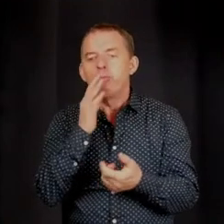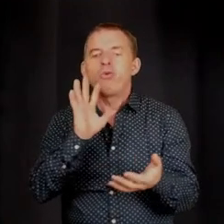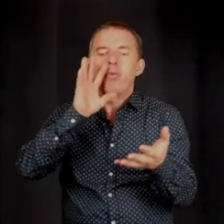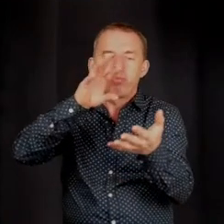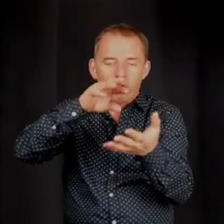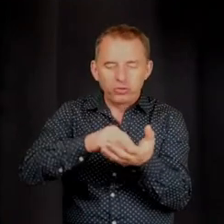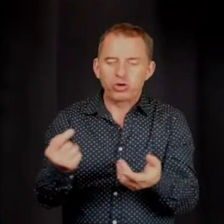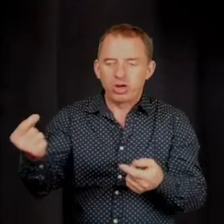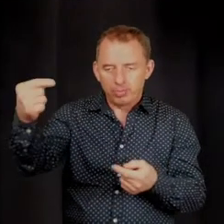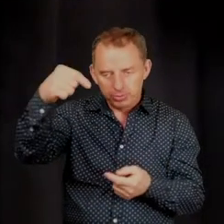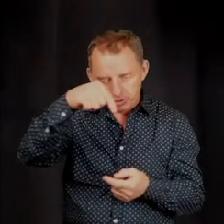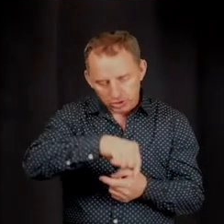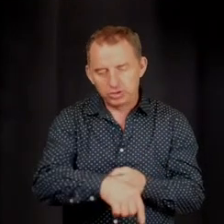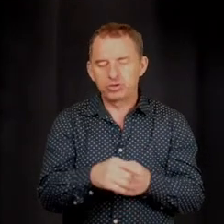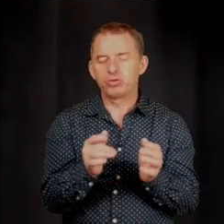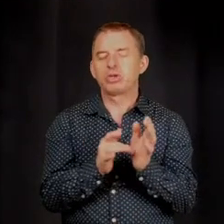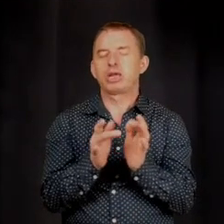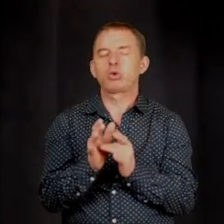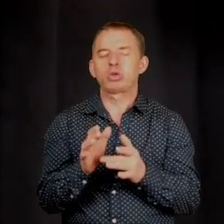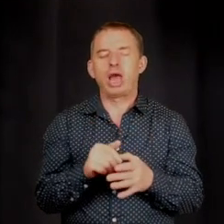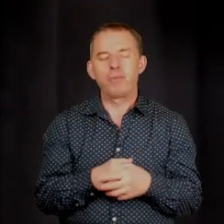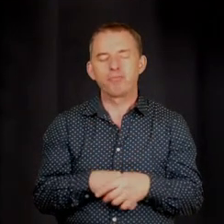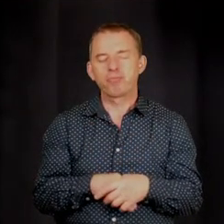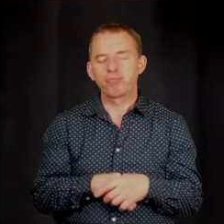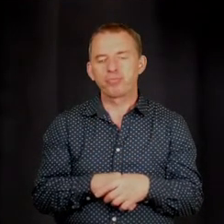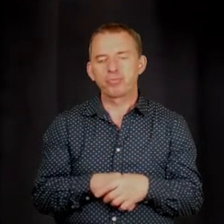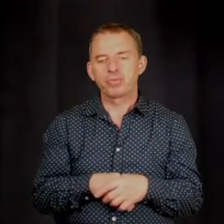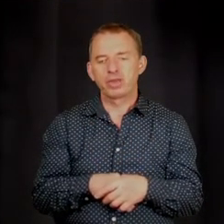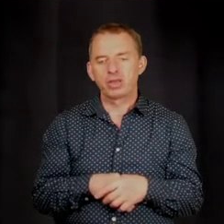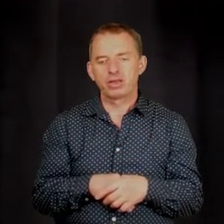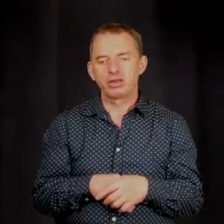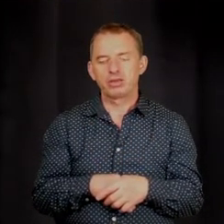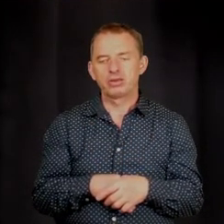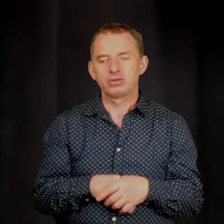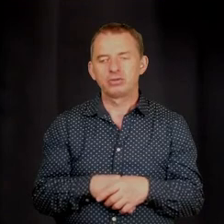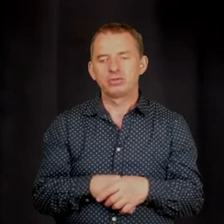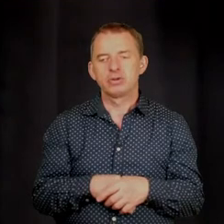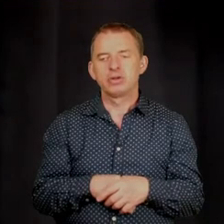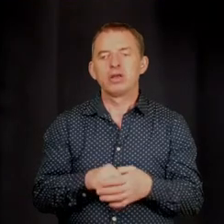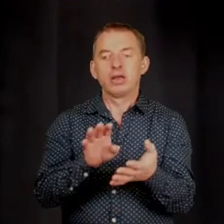przyjściu. Jude records it in the 14th verse. There's only one chapter in Jude. W